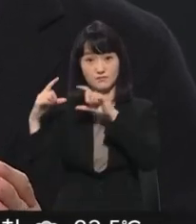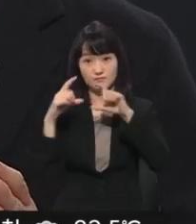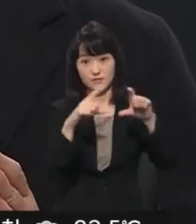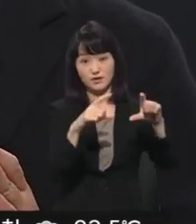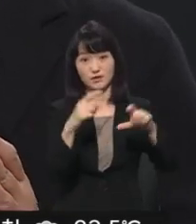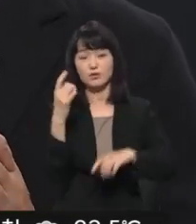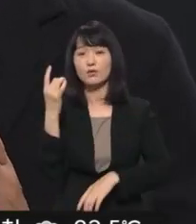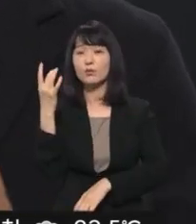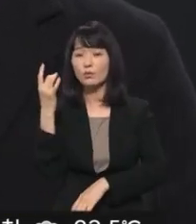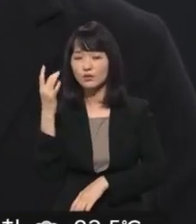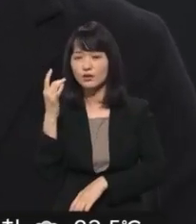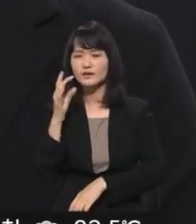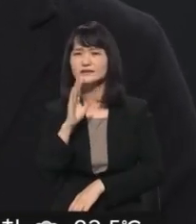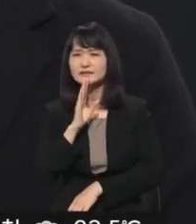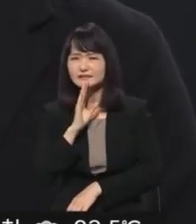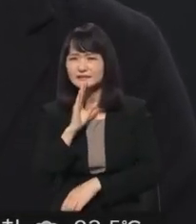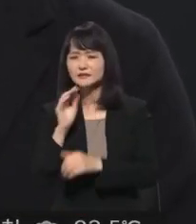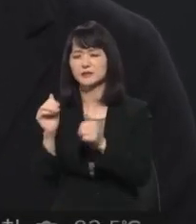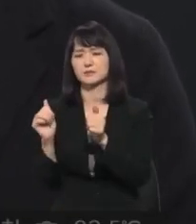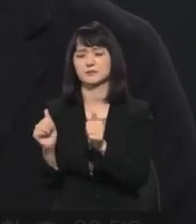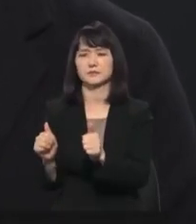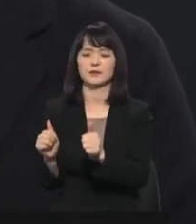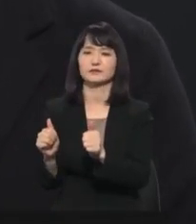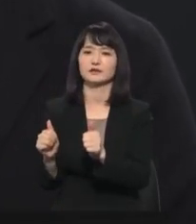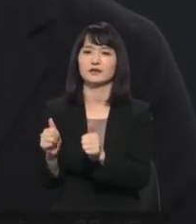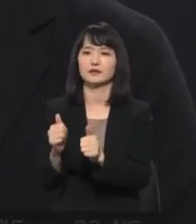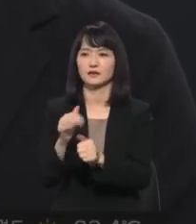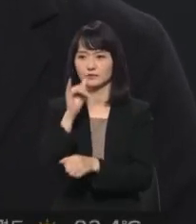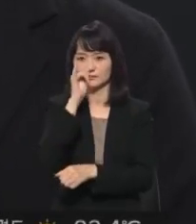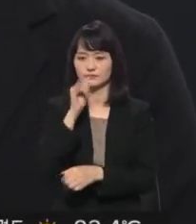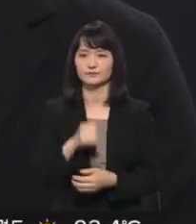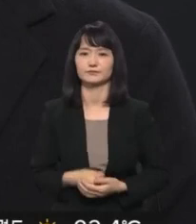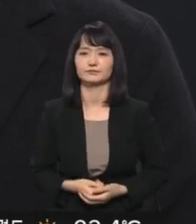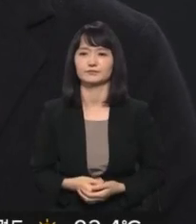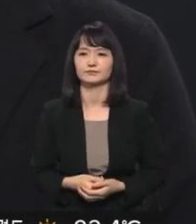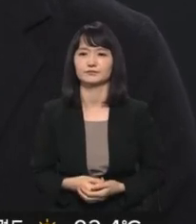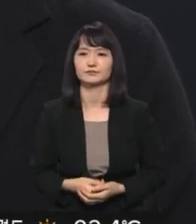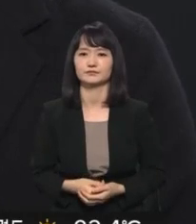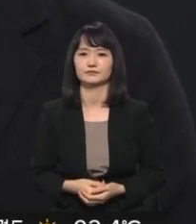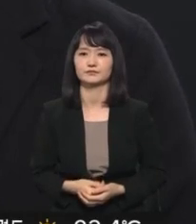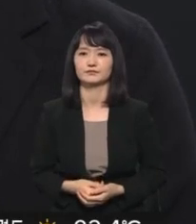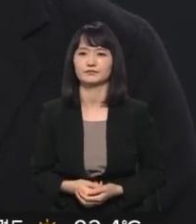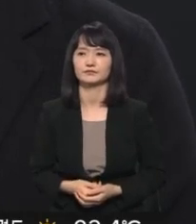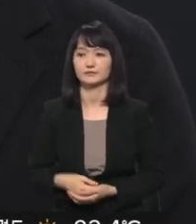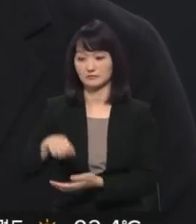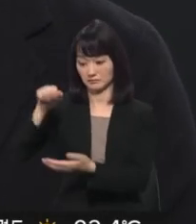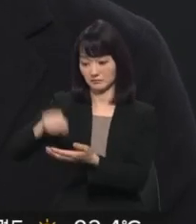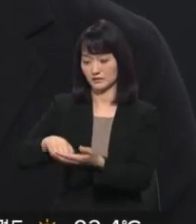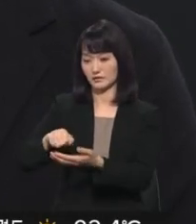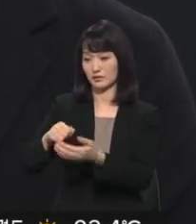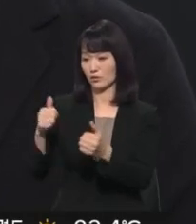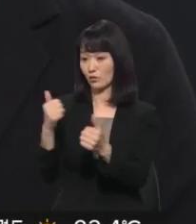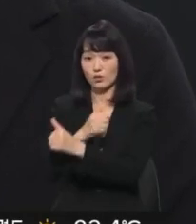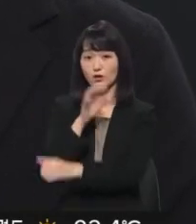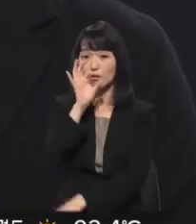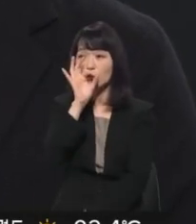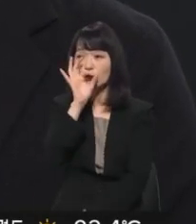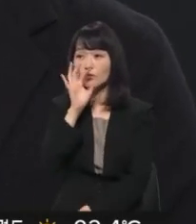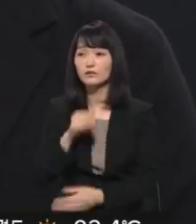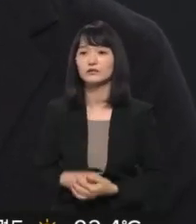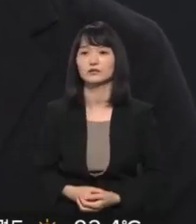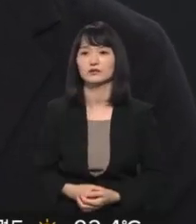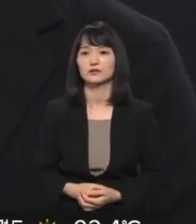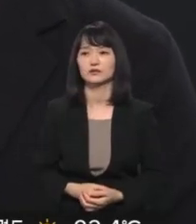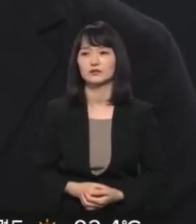하더라구요 낙이 오는 덮여서 출시해서 아실 것 같은데 왜 내가 지금 이렇게 1 4 교체가 불가능한 상황에서 반삭